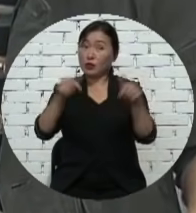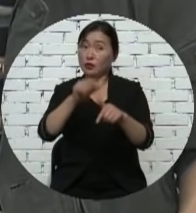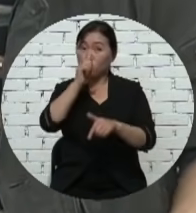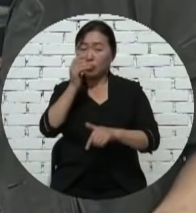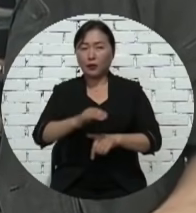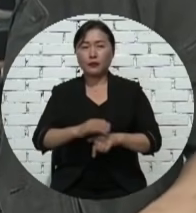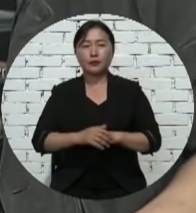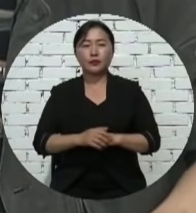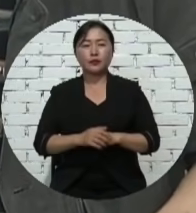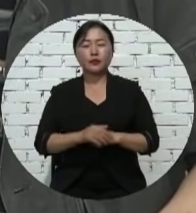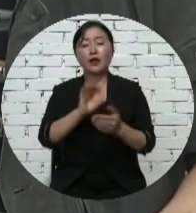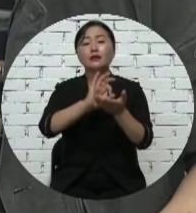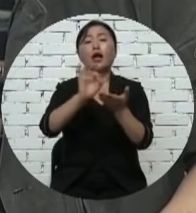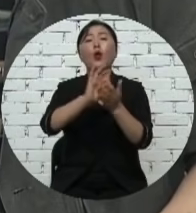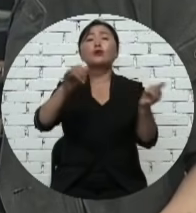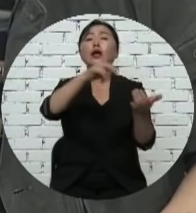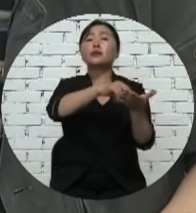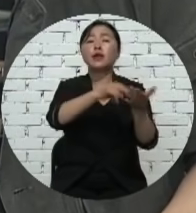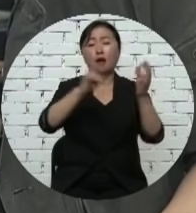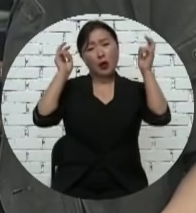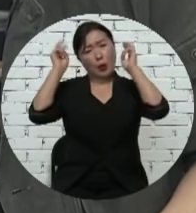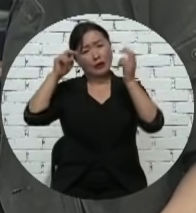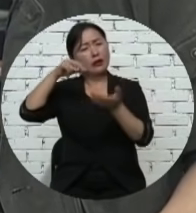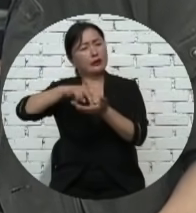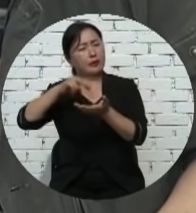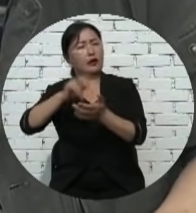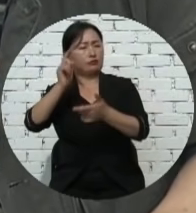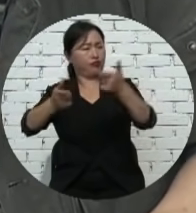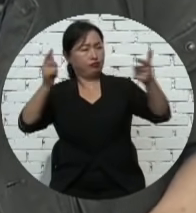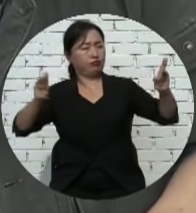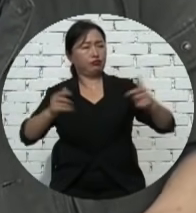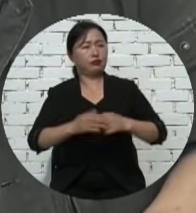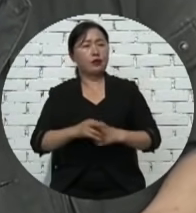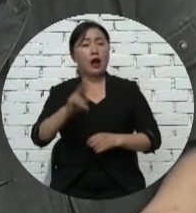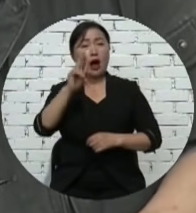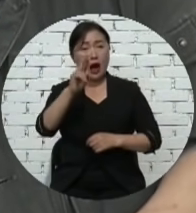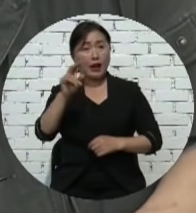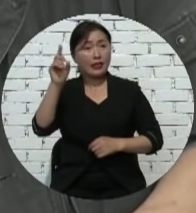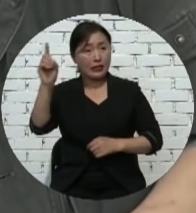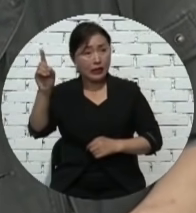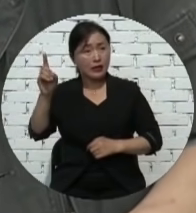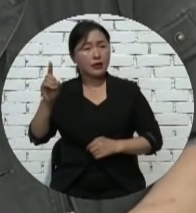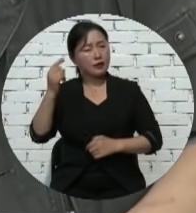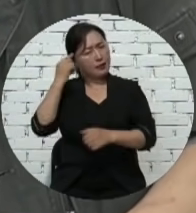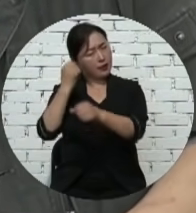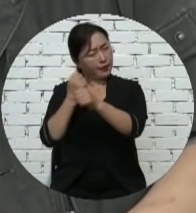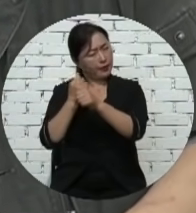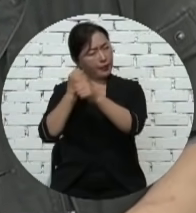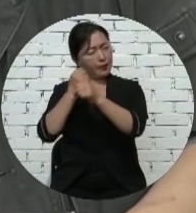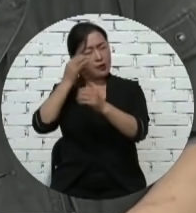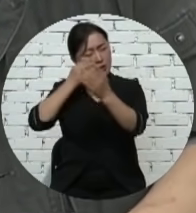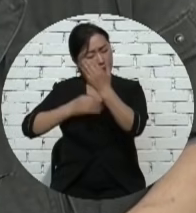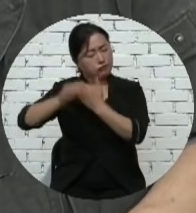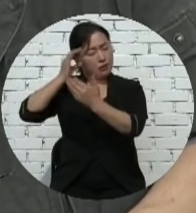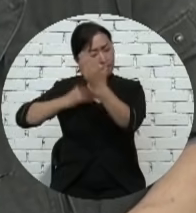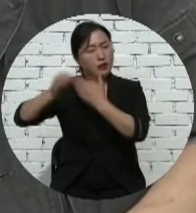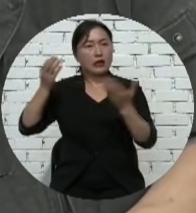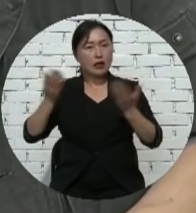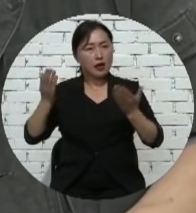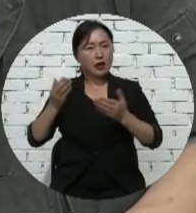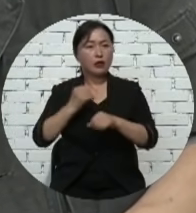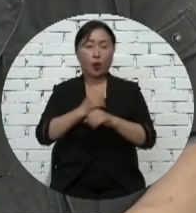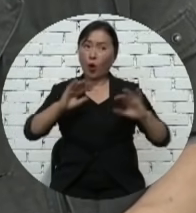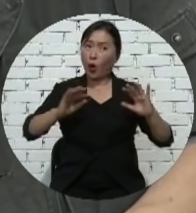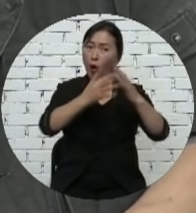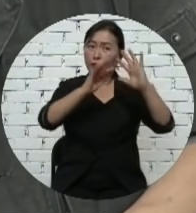사용자의 입장도 생각을 해야 되고 업태에 따라서 다릅니다. 예를 들어서 뭐 R&D 같은 것은 몇 날 며칠 세워서 해야 되는 것도 있고